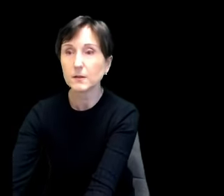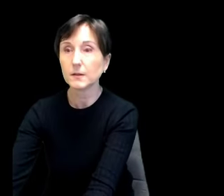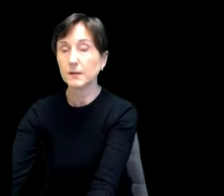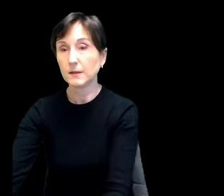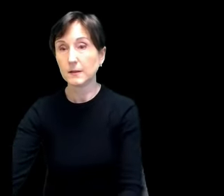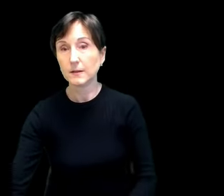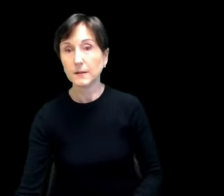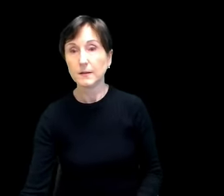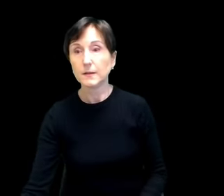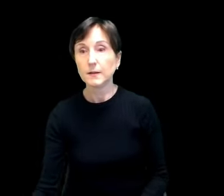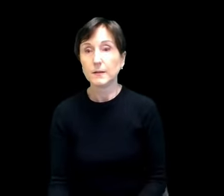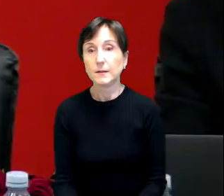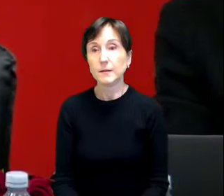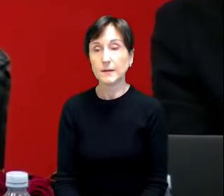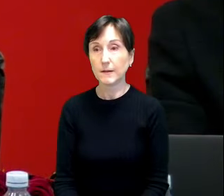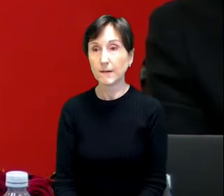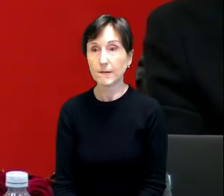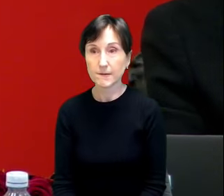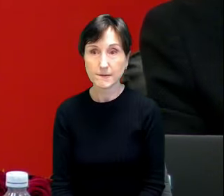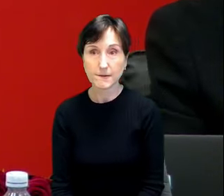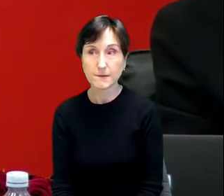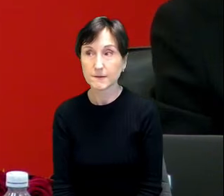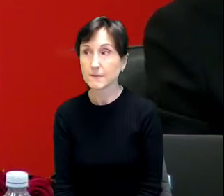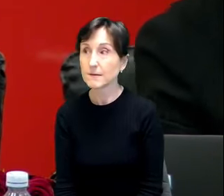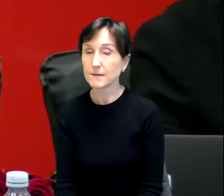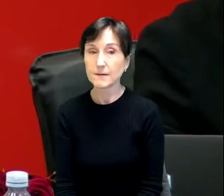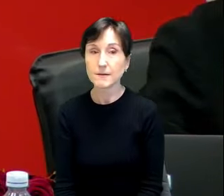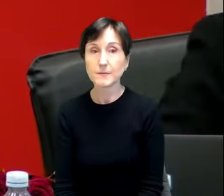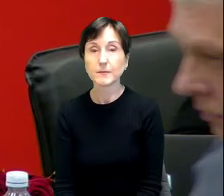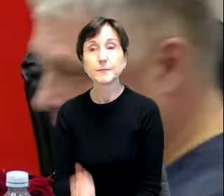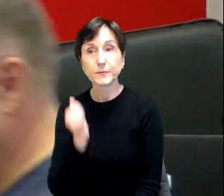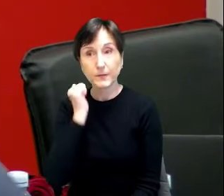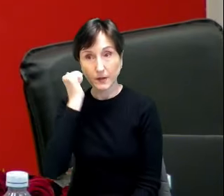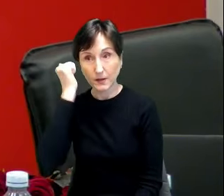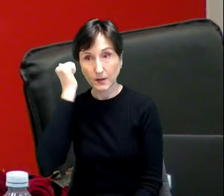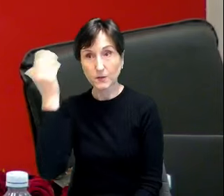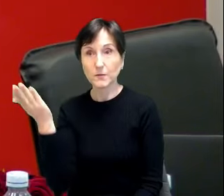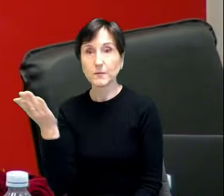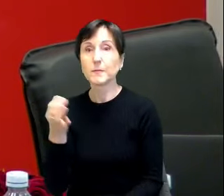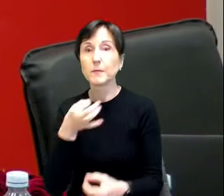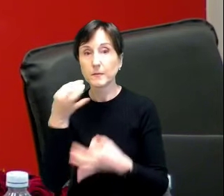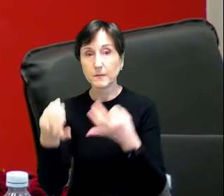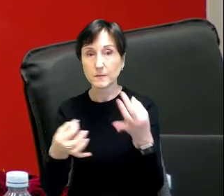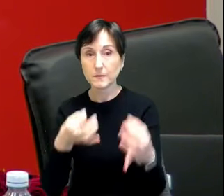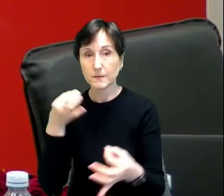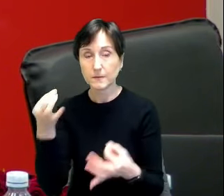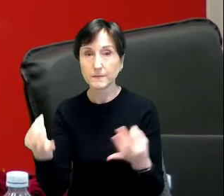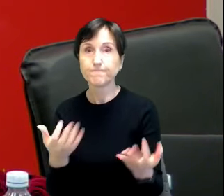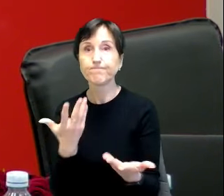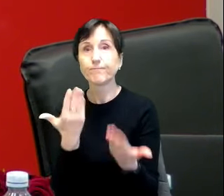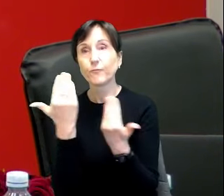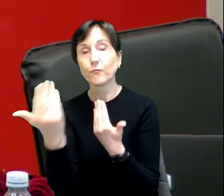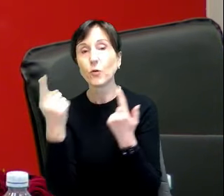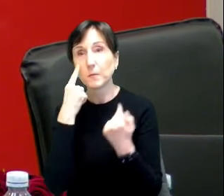ačiū dėkoju germanui čepui už išsakytą siūlymą ir ir ir